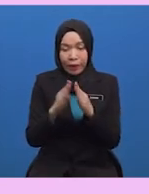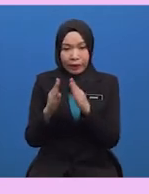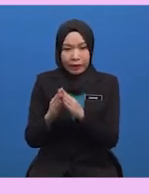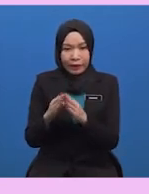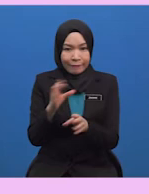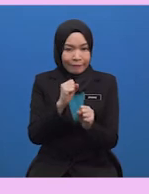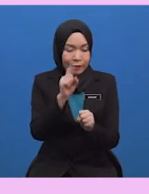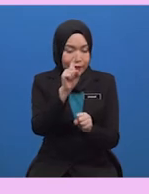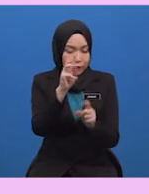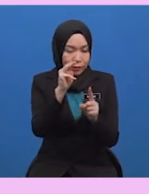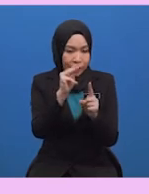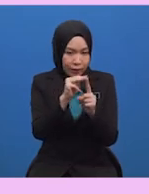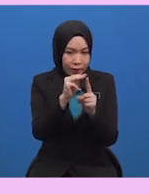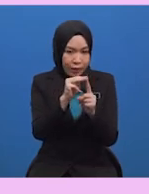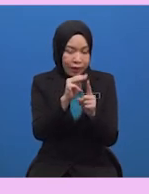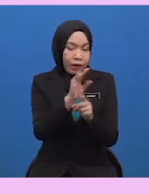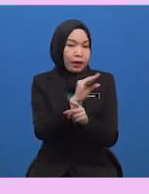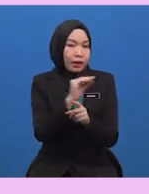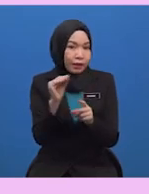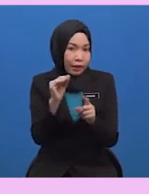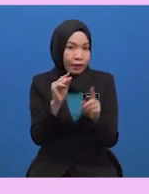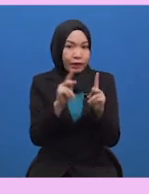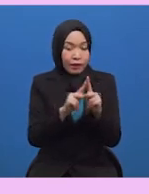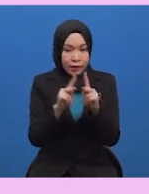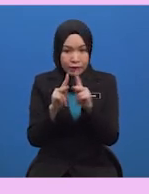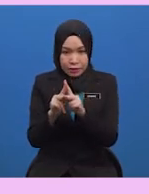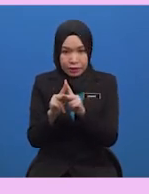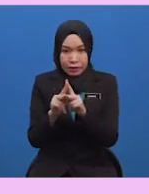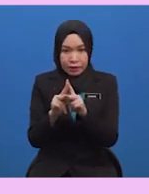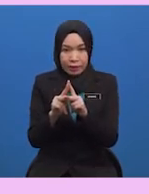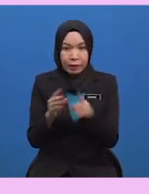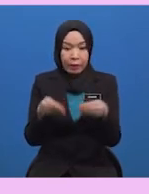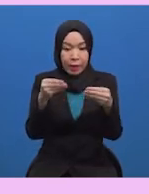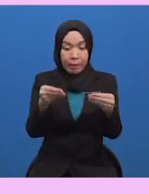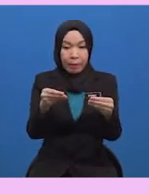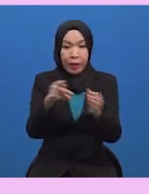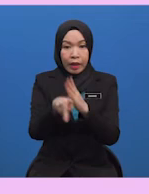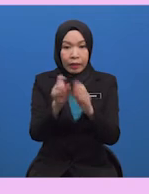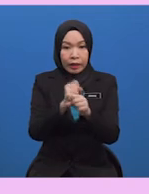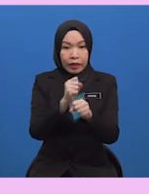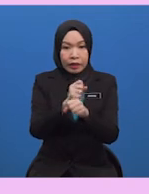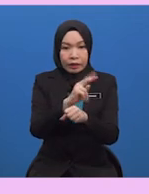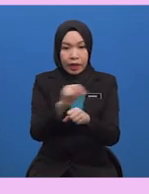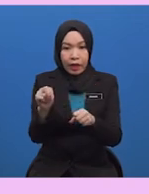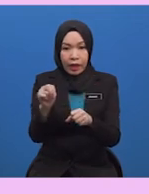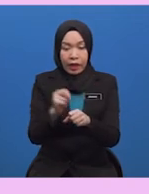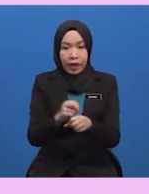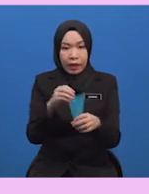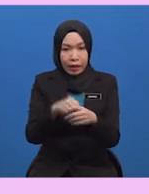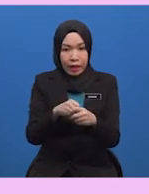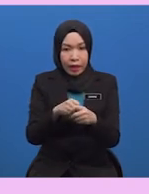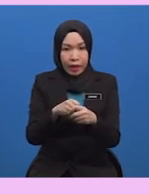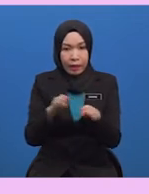perniagaan dapat 1 markah. Manakala desa membekalkan tenaga buruh untuk bekerja dalam